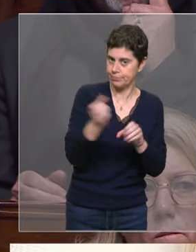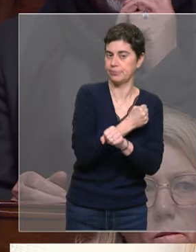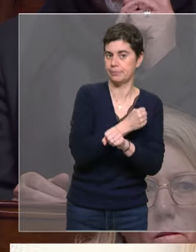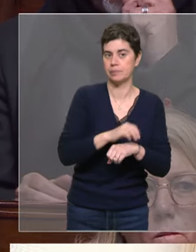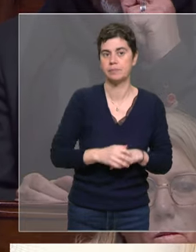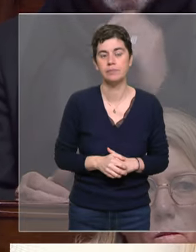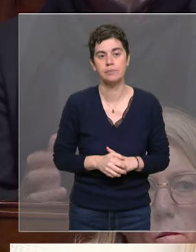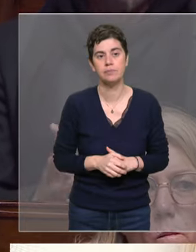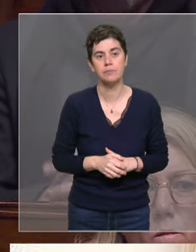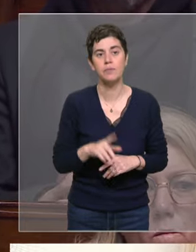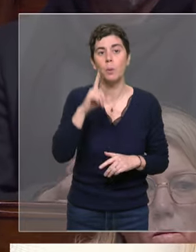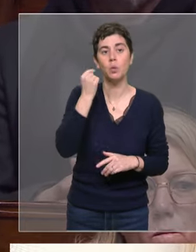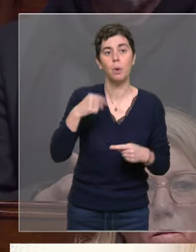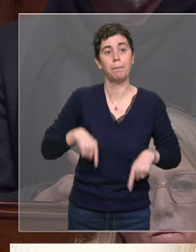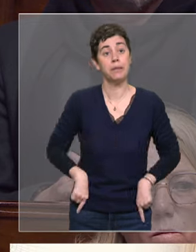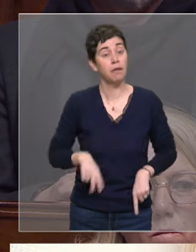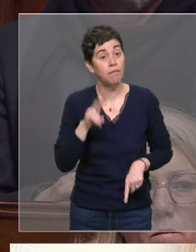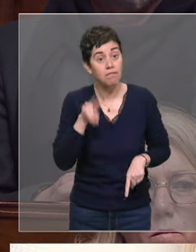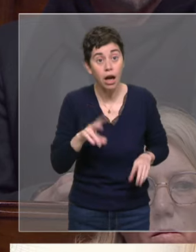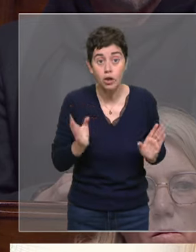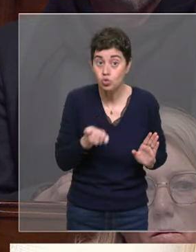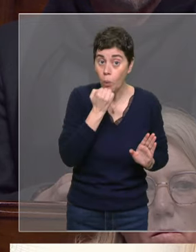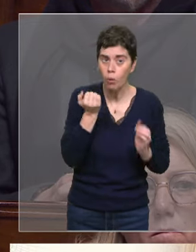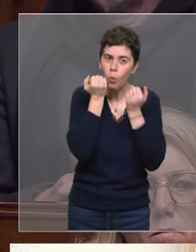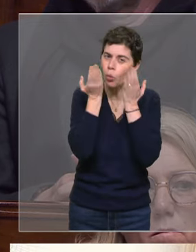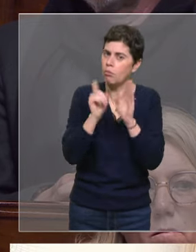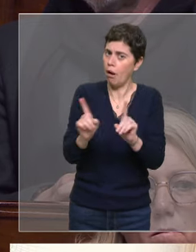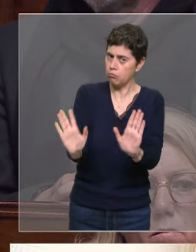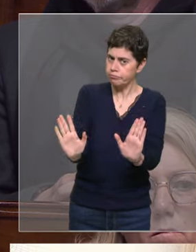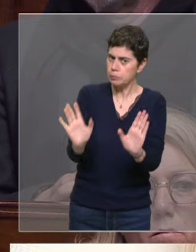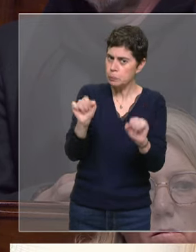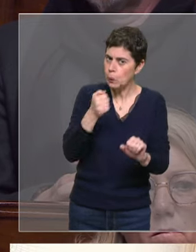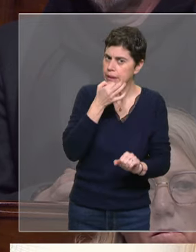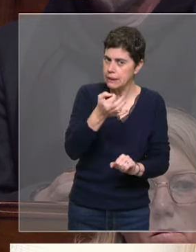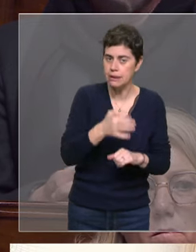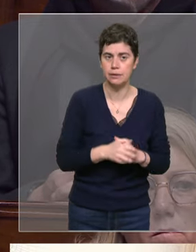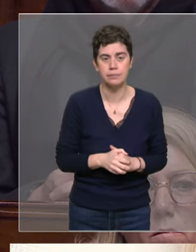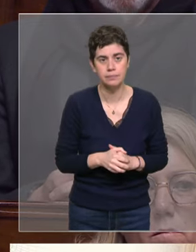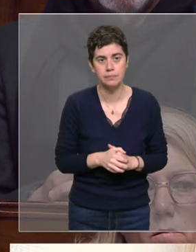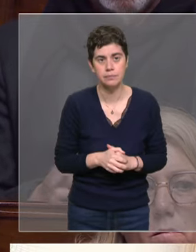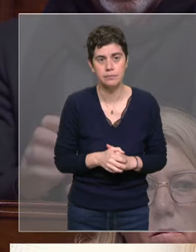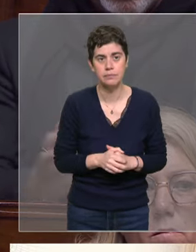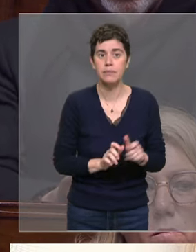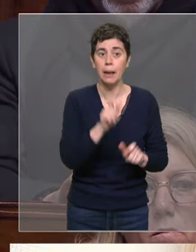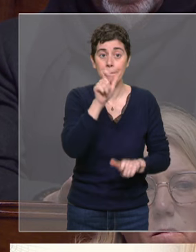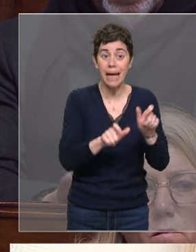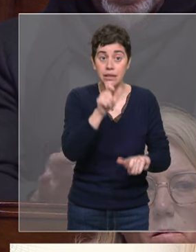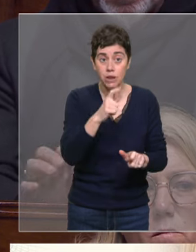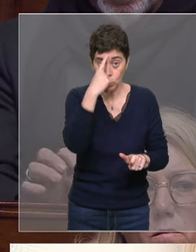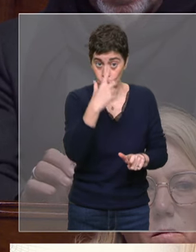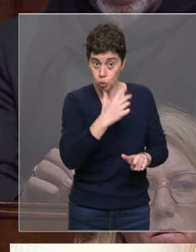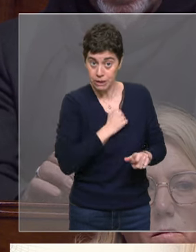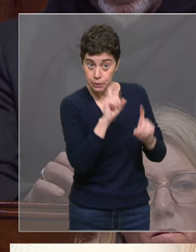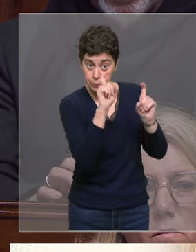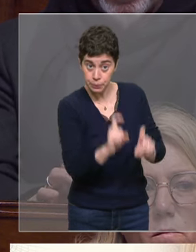le ministre, il n'y a pas de honte à s'être trompé. Si vous voulez réduire le nombre de suicides et améliorer la